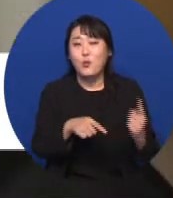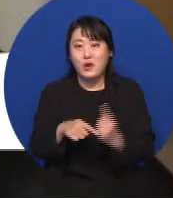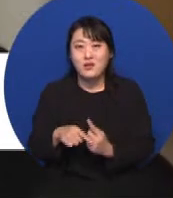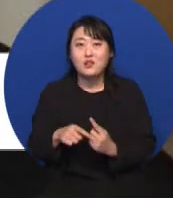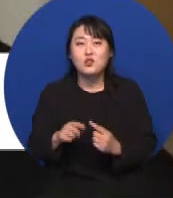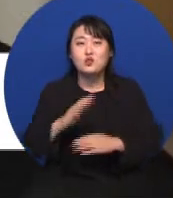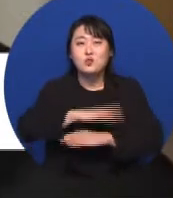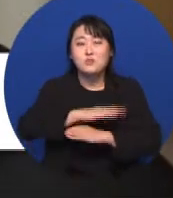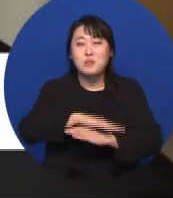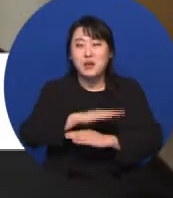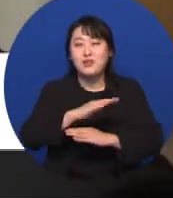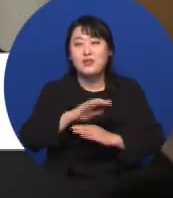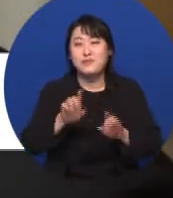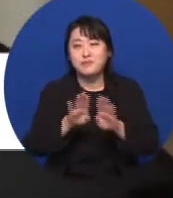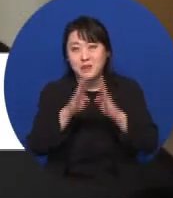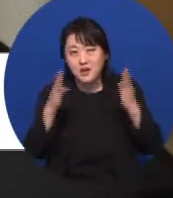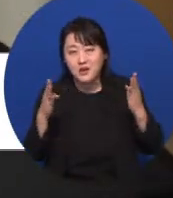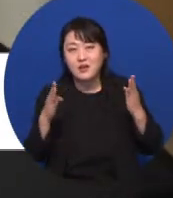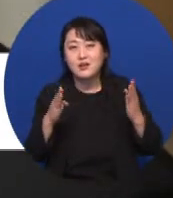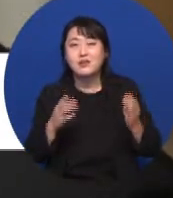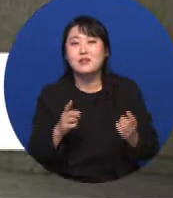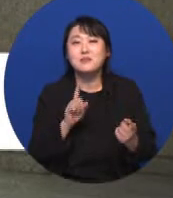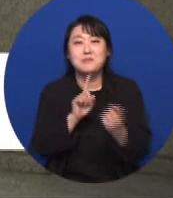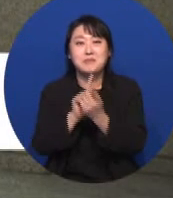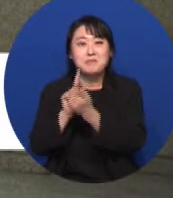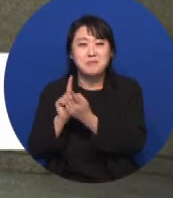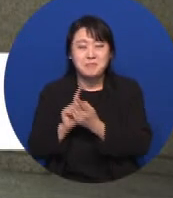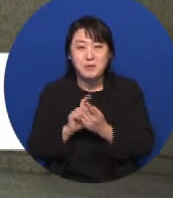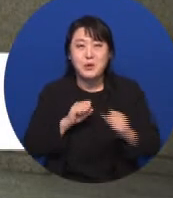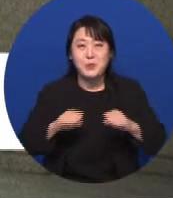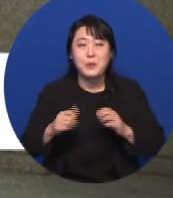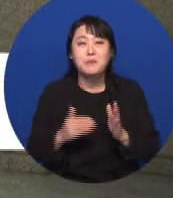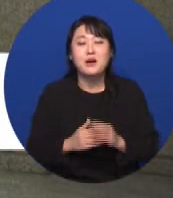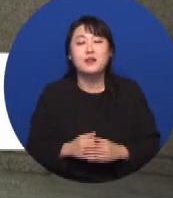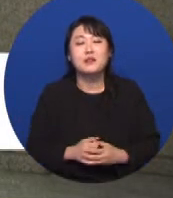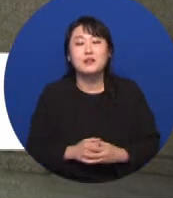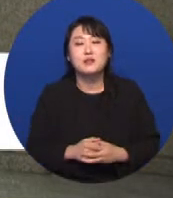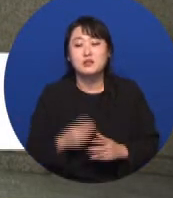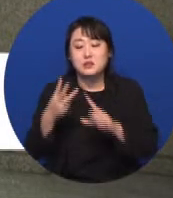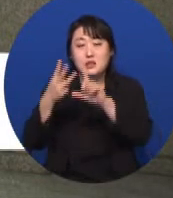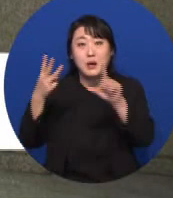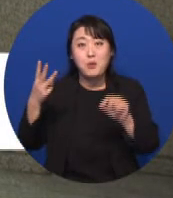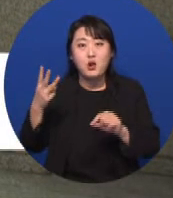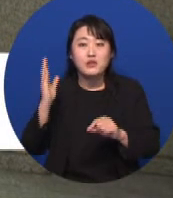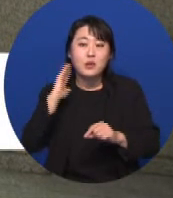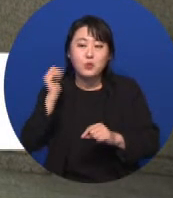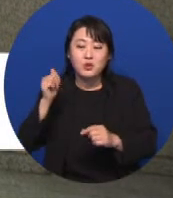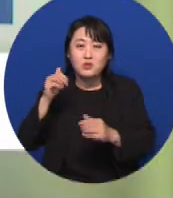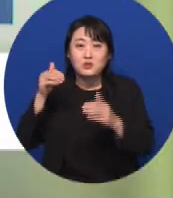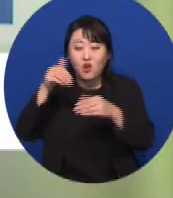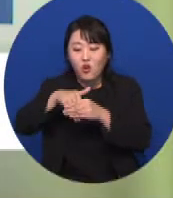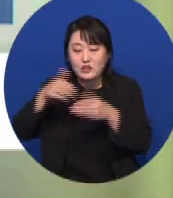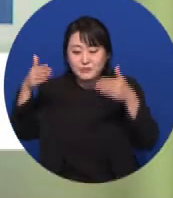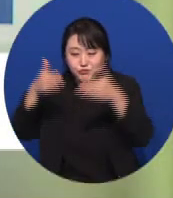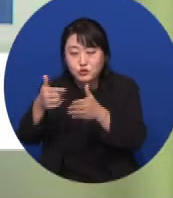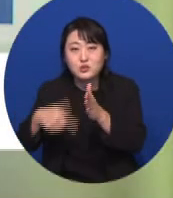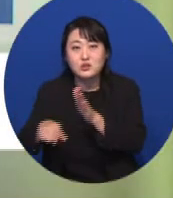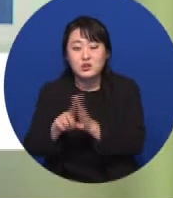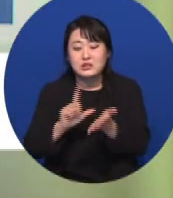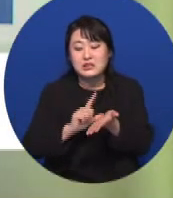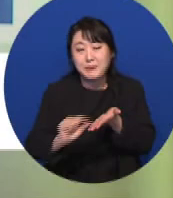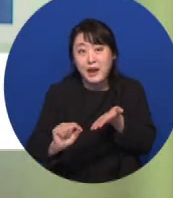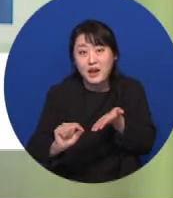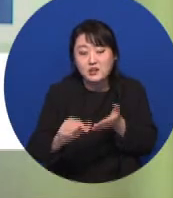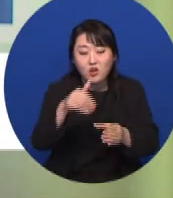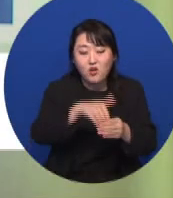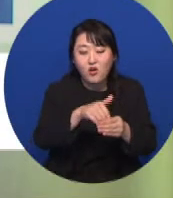유권자들을 만났습니다 더불어 민주당과 국민의 힘은 3월 대선을 집중하기 위해 지방선거 출마예정자